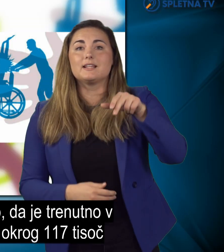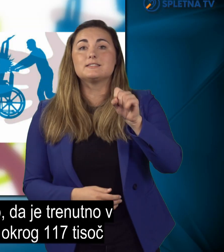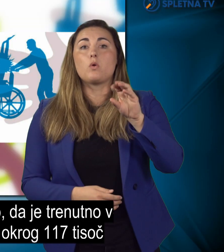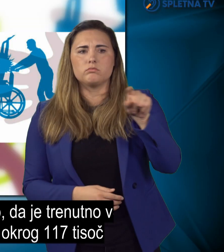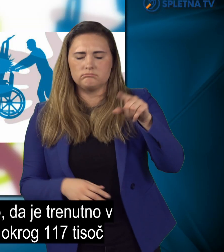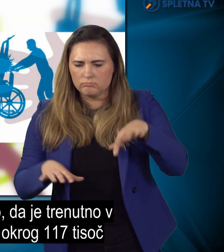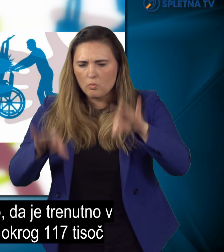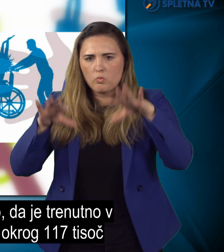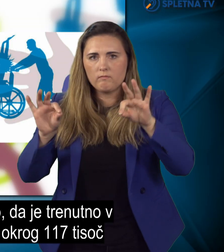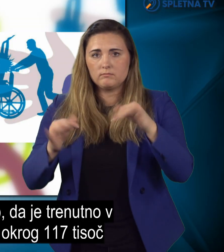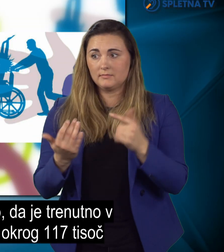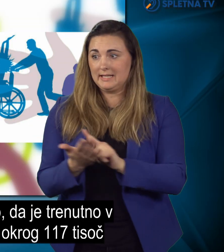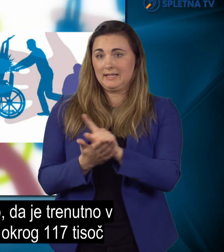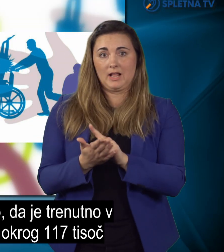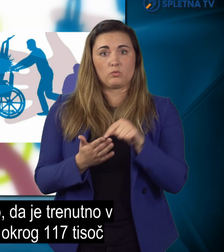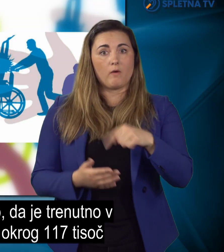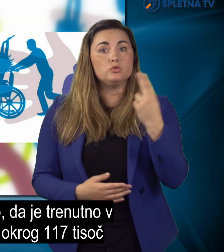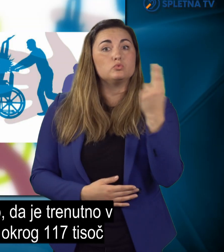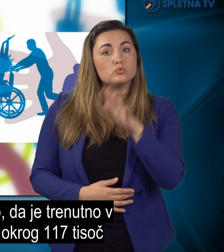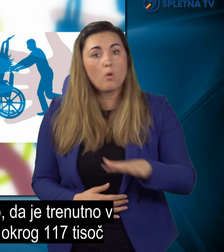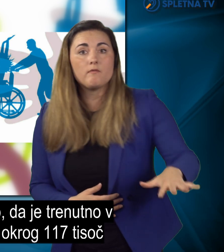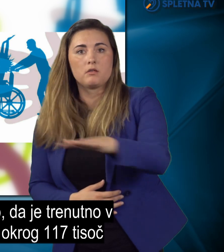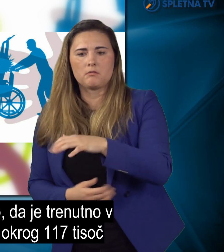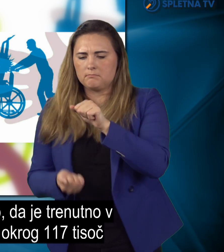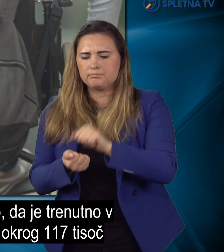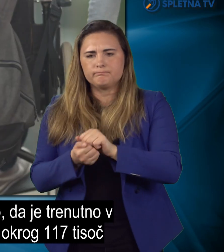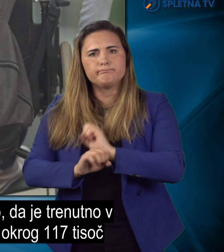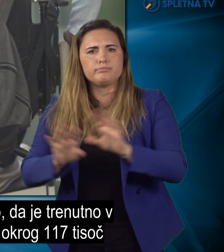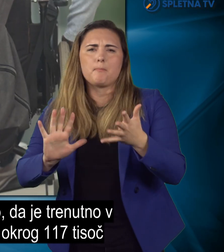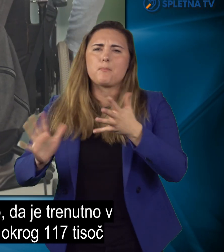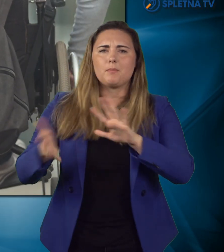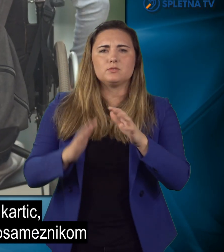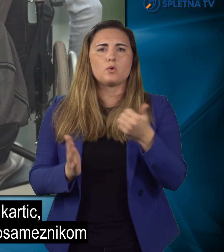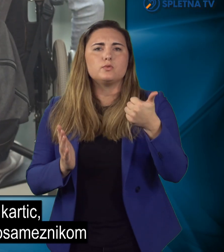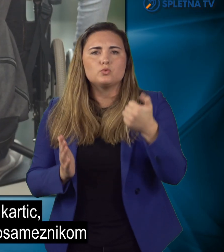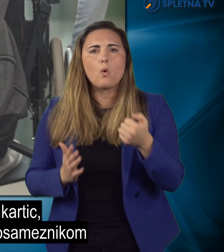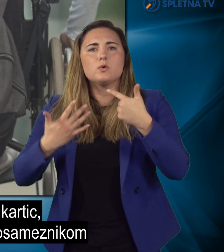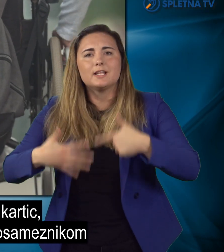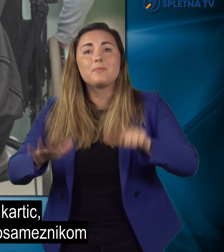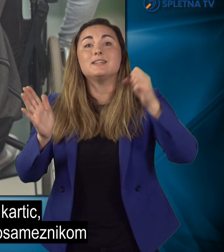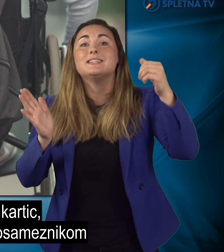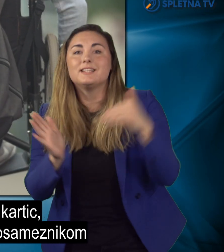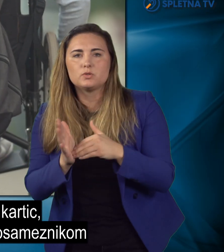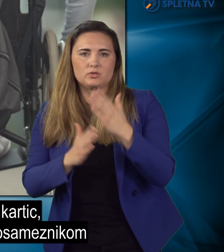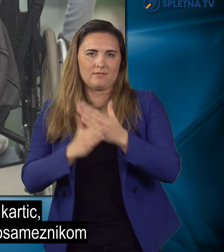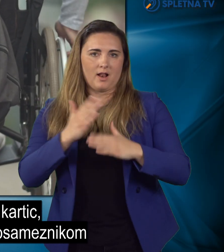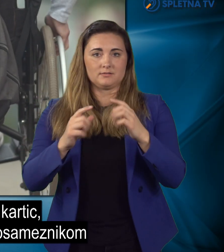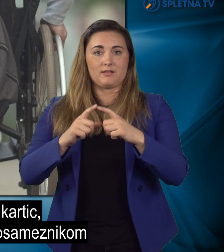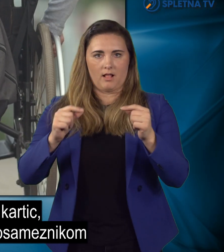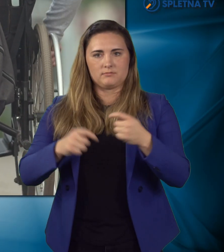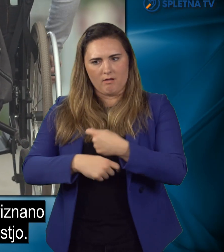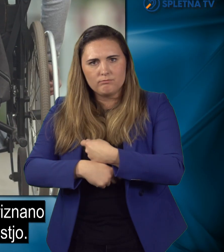Na NSI-ju se ugotavljajo, da je trenutno v Sloveniji natisnjenih okrog 117 tisoč invalidskih kartic, ki so